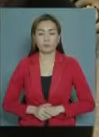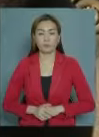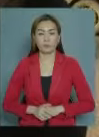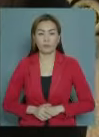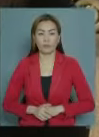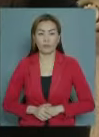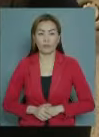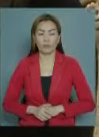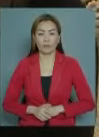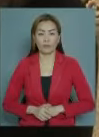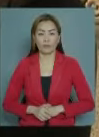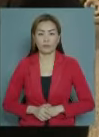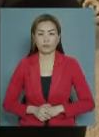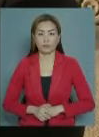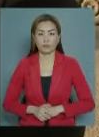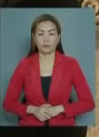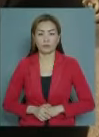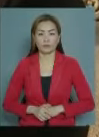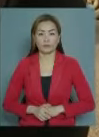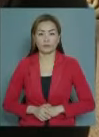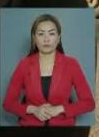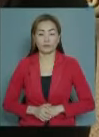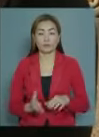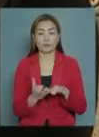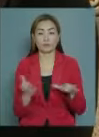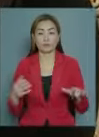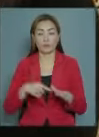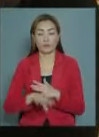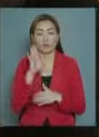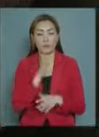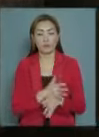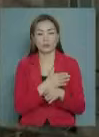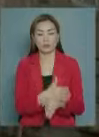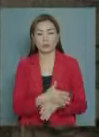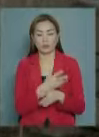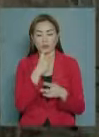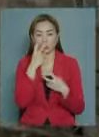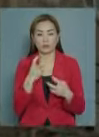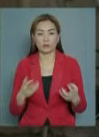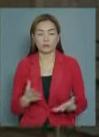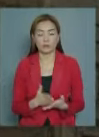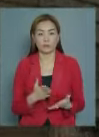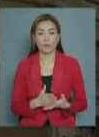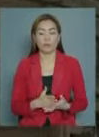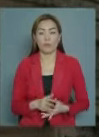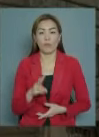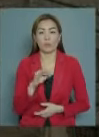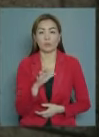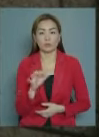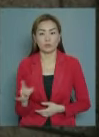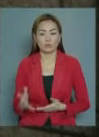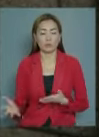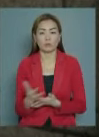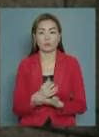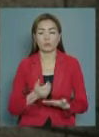Подвалында, бәрі толып тұр, шіріп жатыр. Подъезд итак шіріп жатыр. Ортамызда бір мусор, мусор